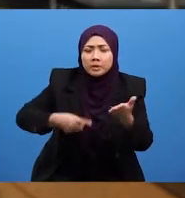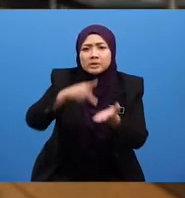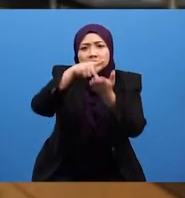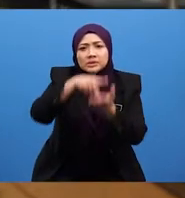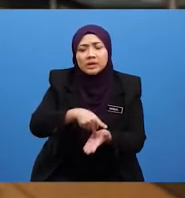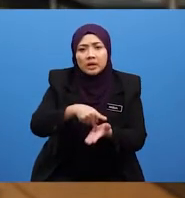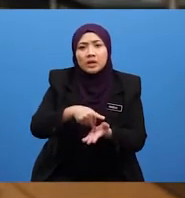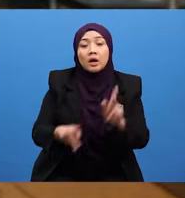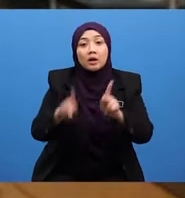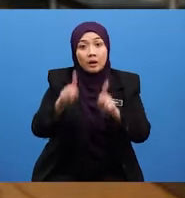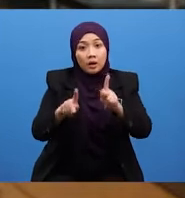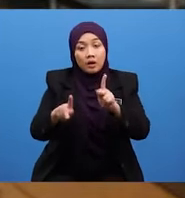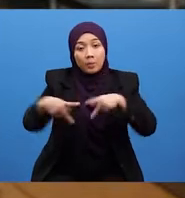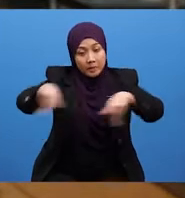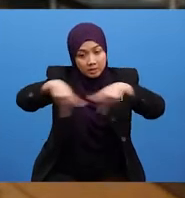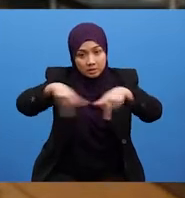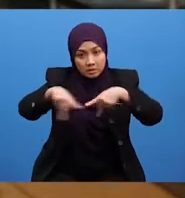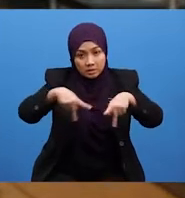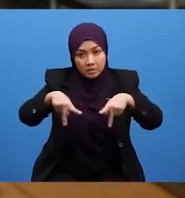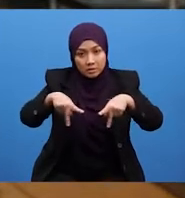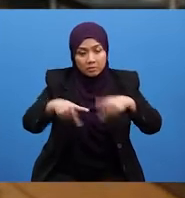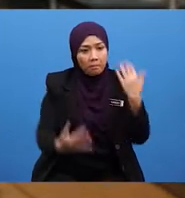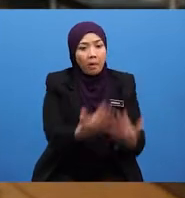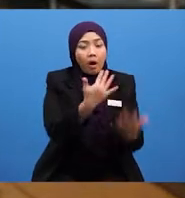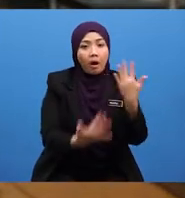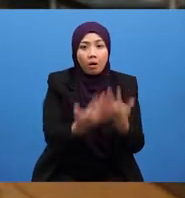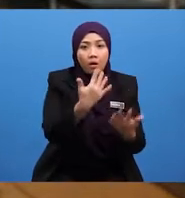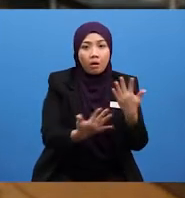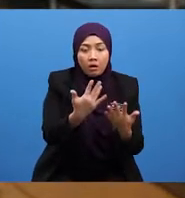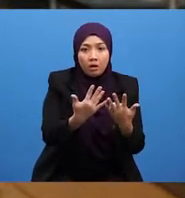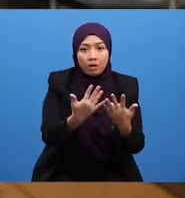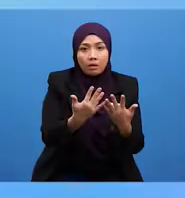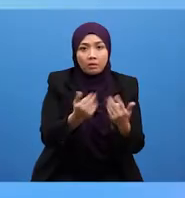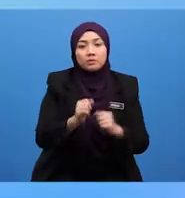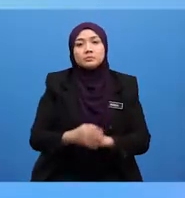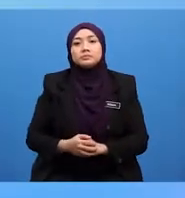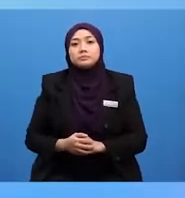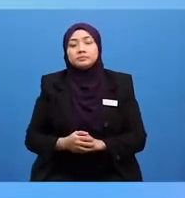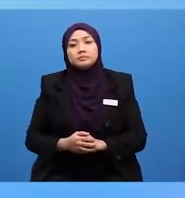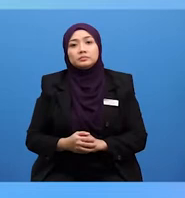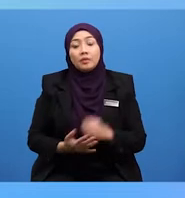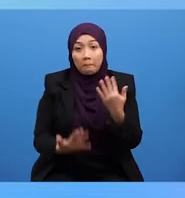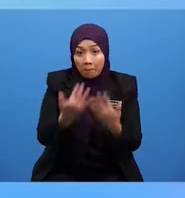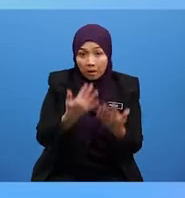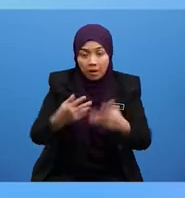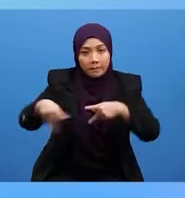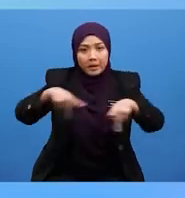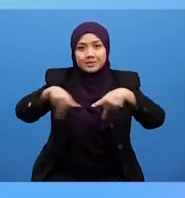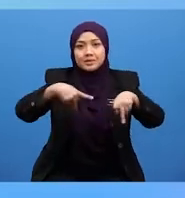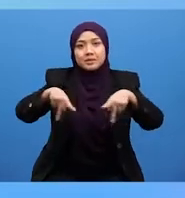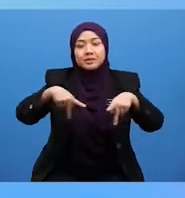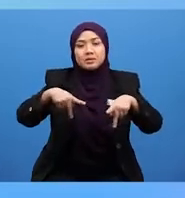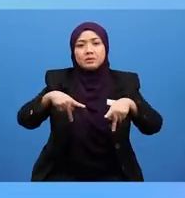yang diperoleh sekiranya plastik-plastik ini dibakar? Murid-murid, pembakaran plastik